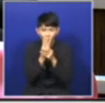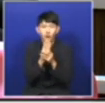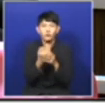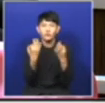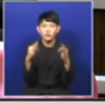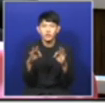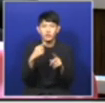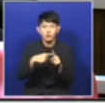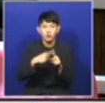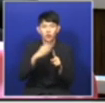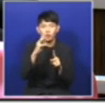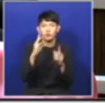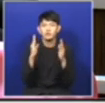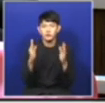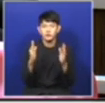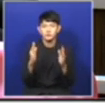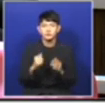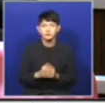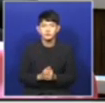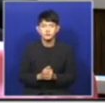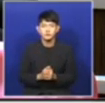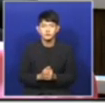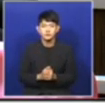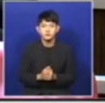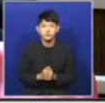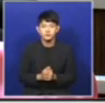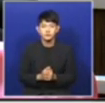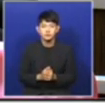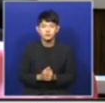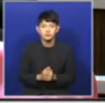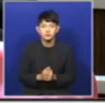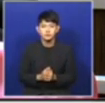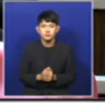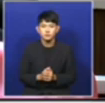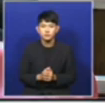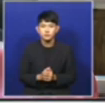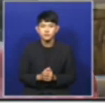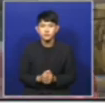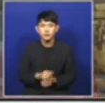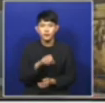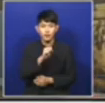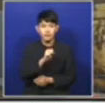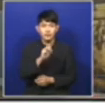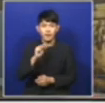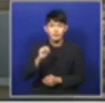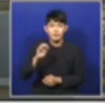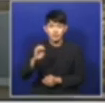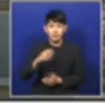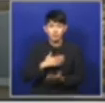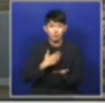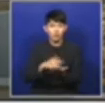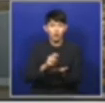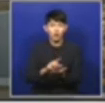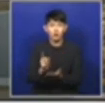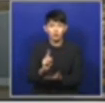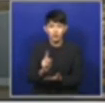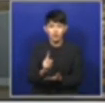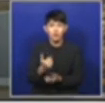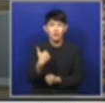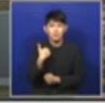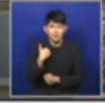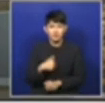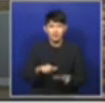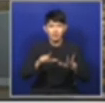ไปครับท่านประธานครับขอสไลด์ที่5ต่อไปครับจำนวน SME ทั้งหมดที่ผมได้กล่าวเรียนท่านประธานไปแล้วมีอยู่